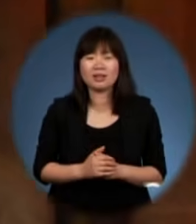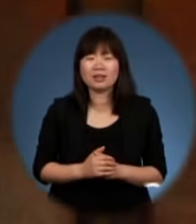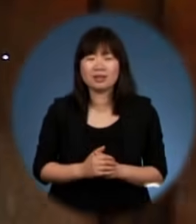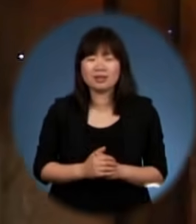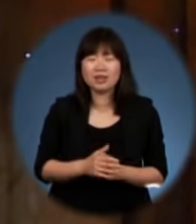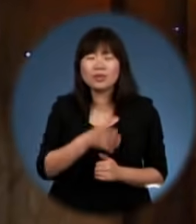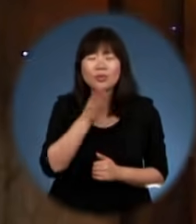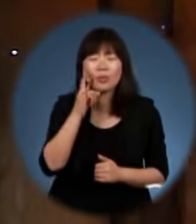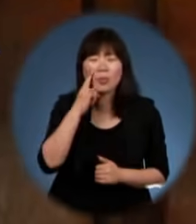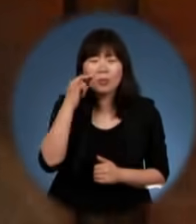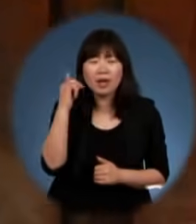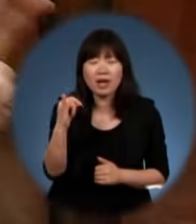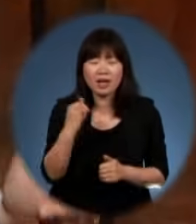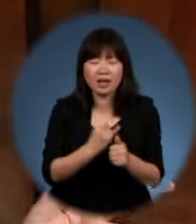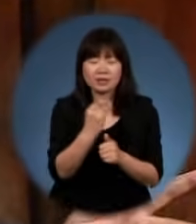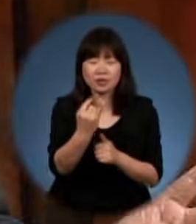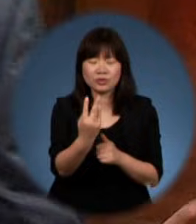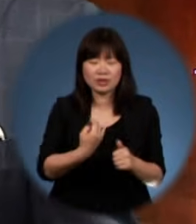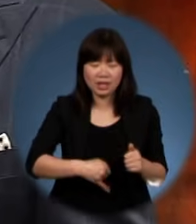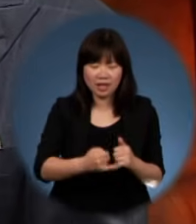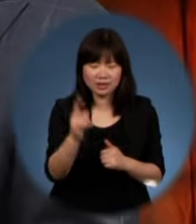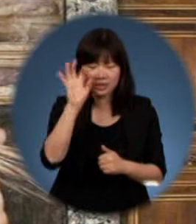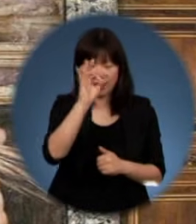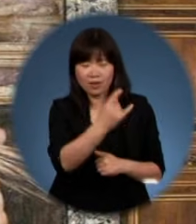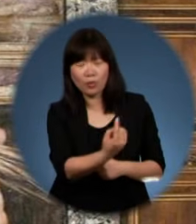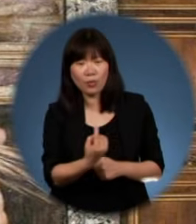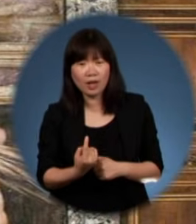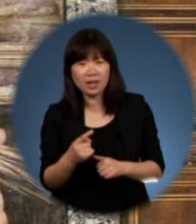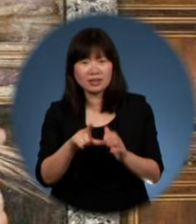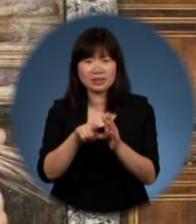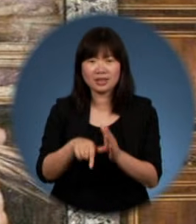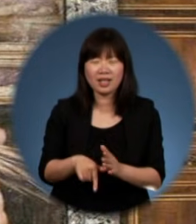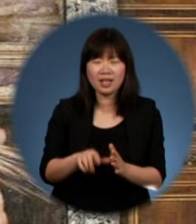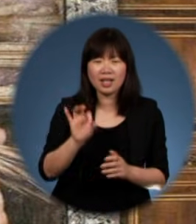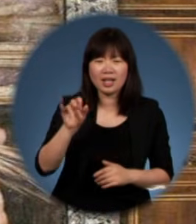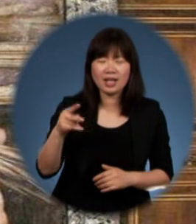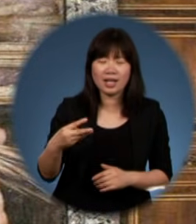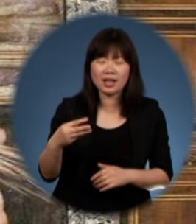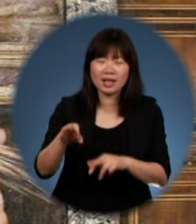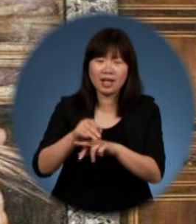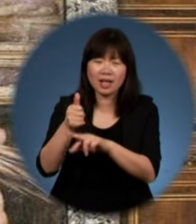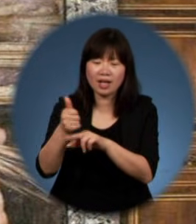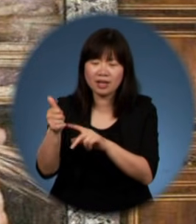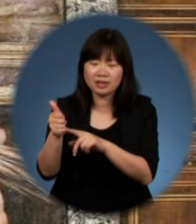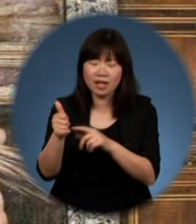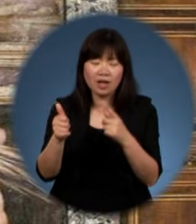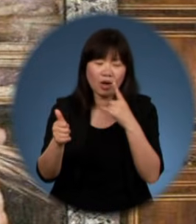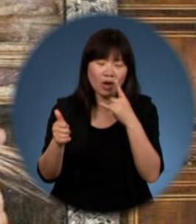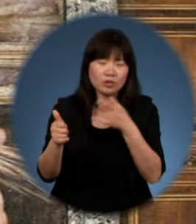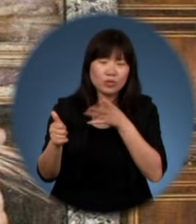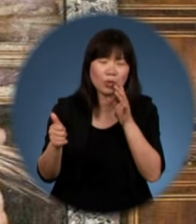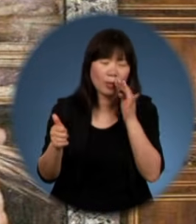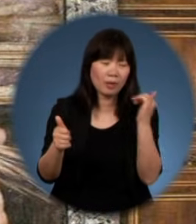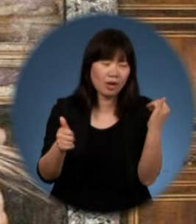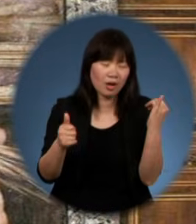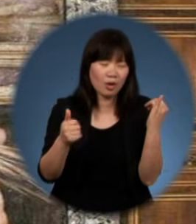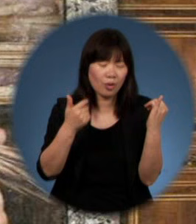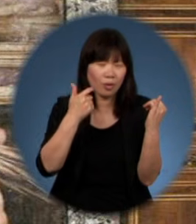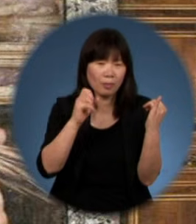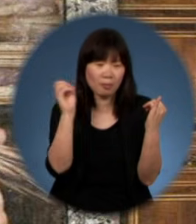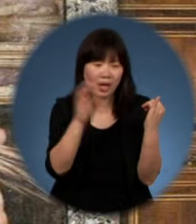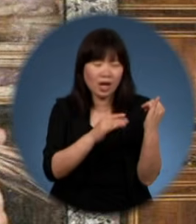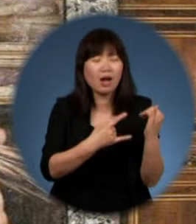노모와 그의 아내와 두 딸이 찾아옵니다 그때 알렉산드로스 가 그놈을 없어서 뭐라 하는지 아십니까 어머니